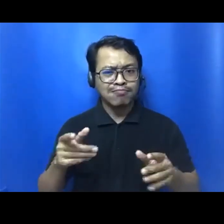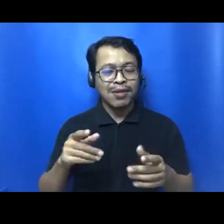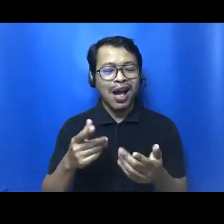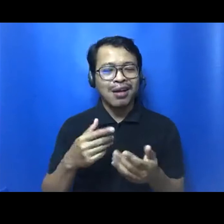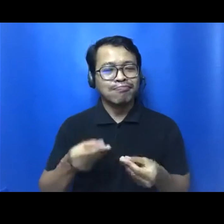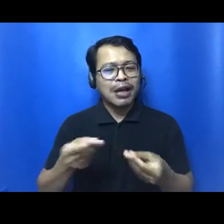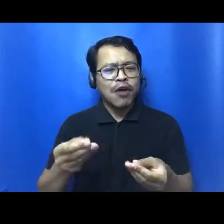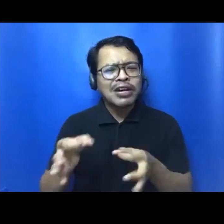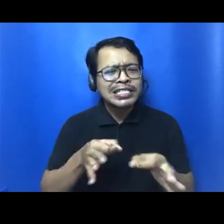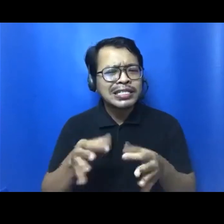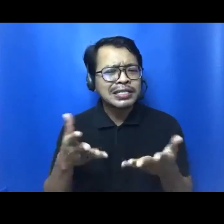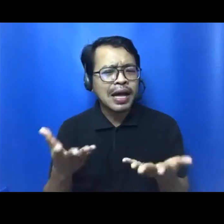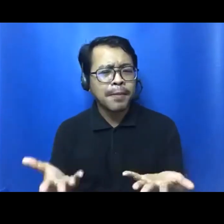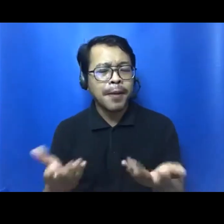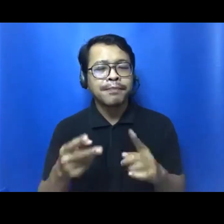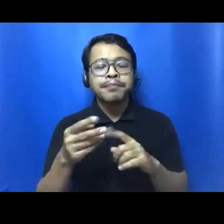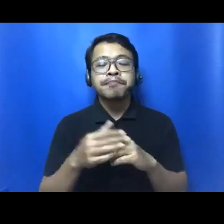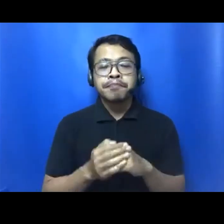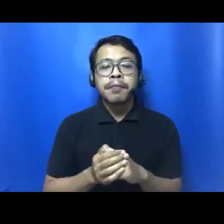juga mensosialisasikan